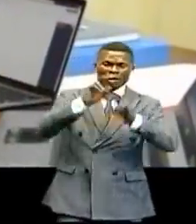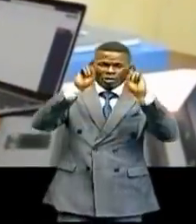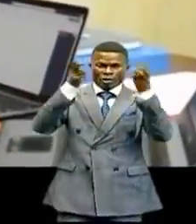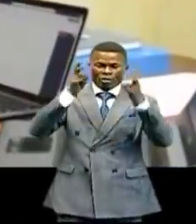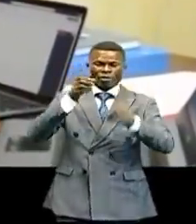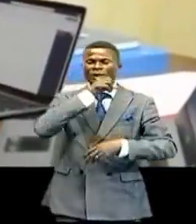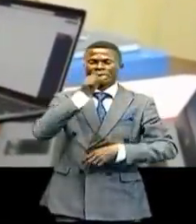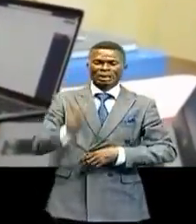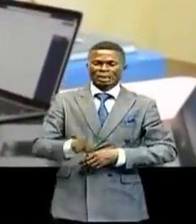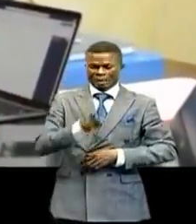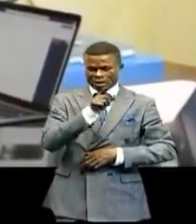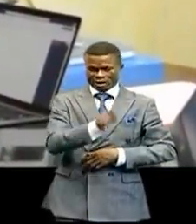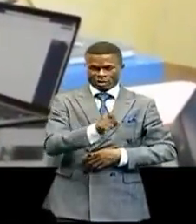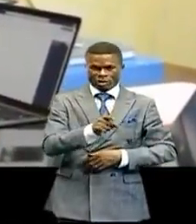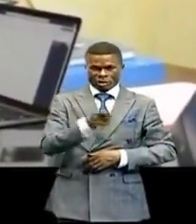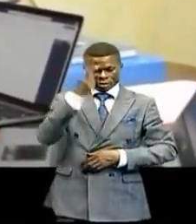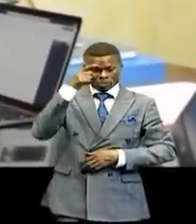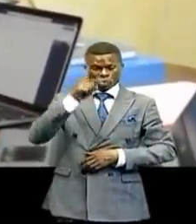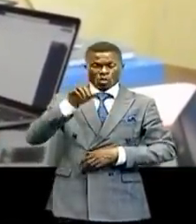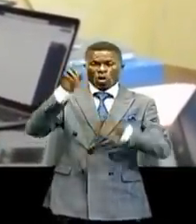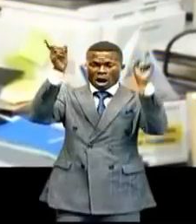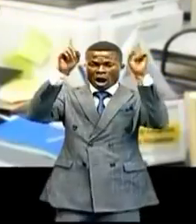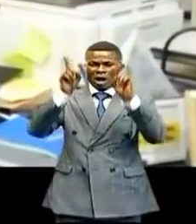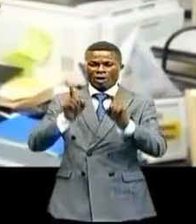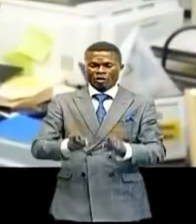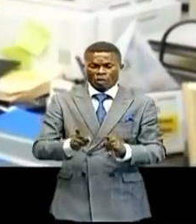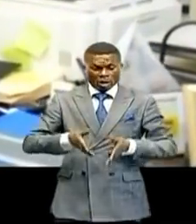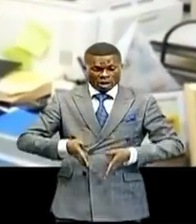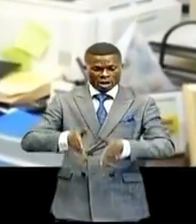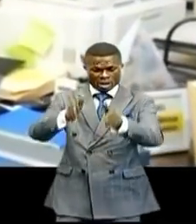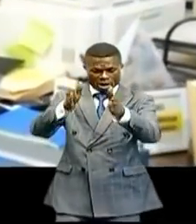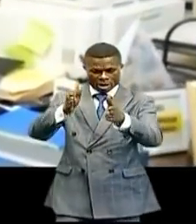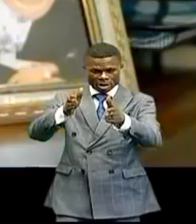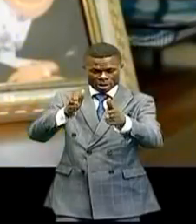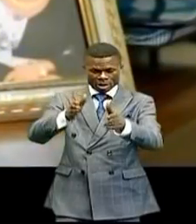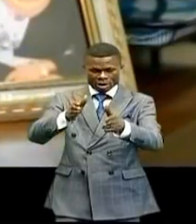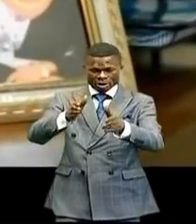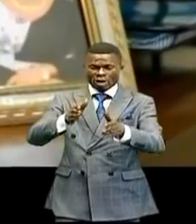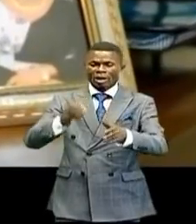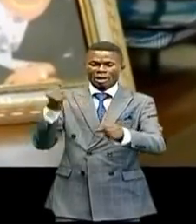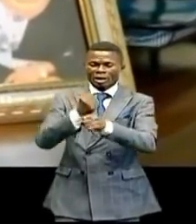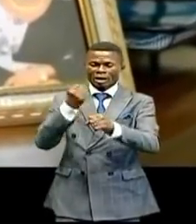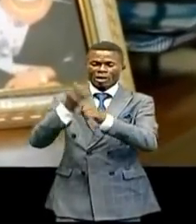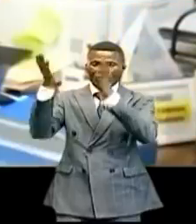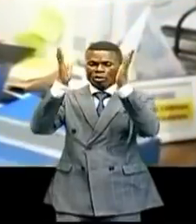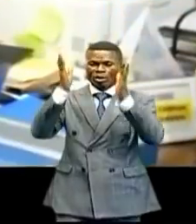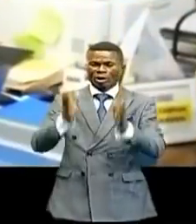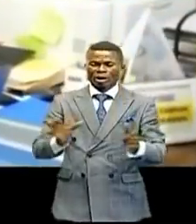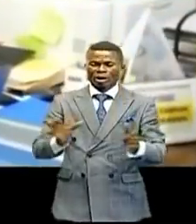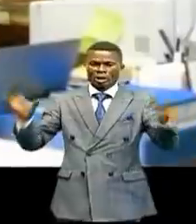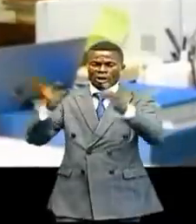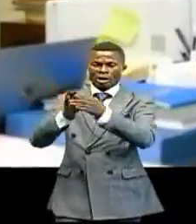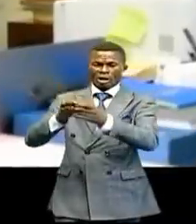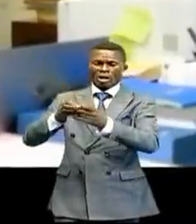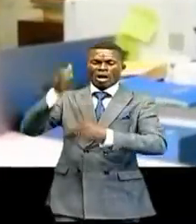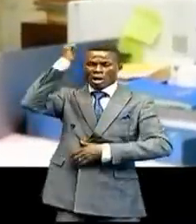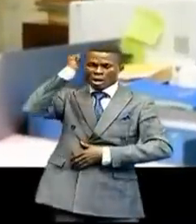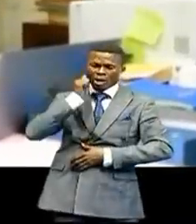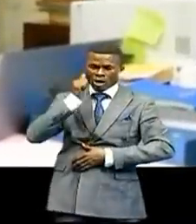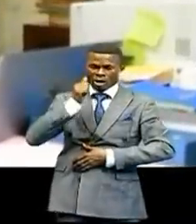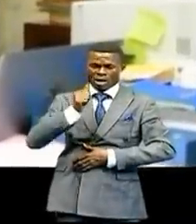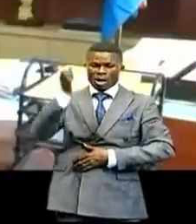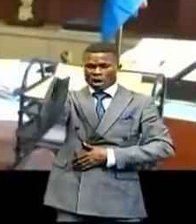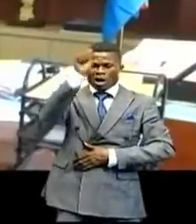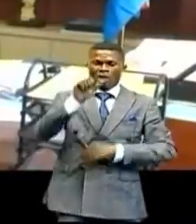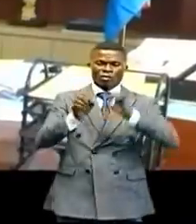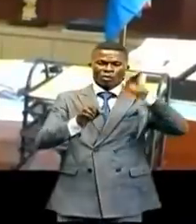de Kisangani. Pour le continent, cette route fait partie de la transafricaine qui relie le port de Mombasa en Afrique de